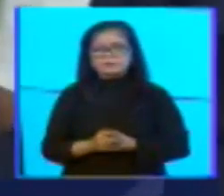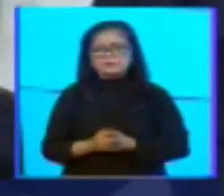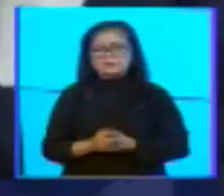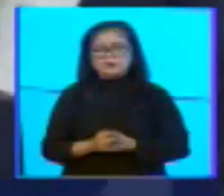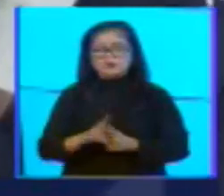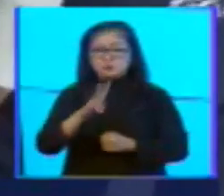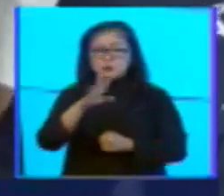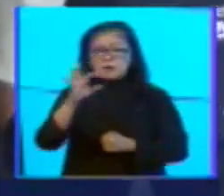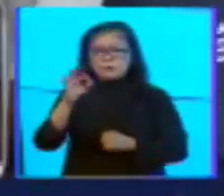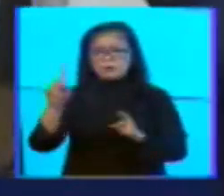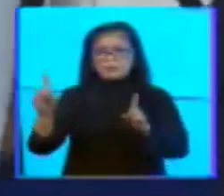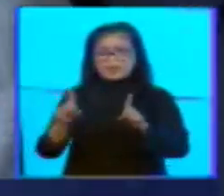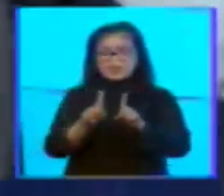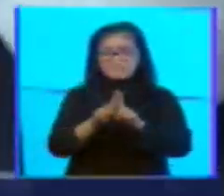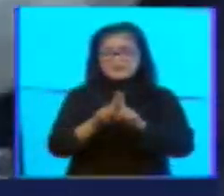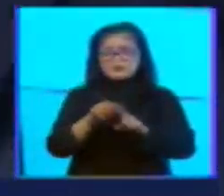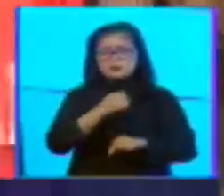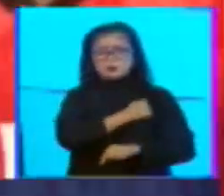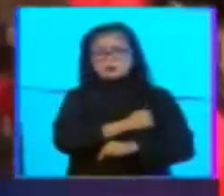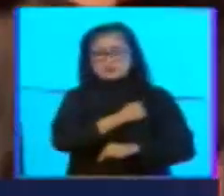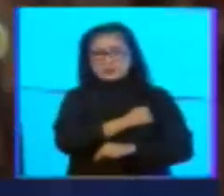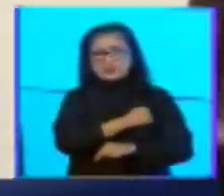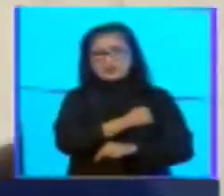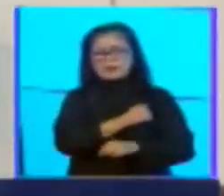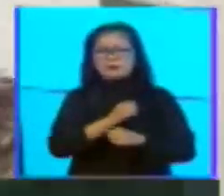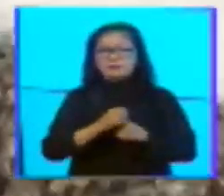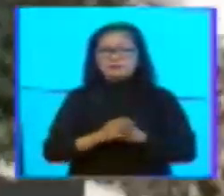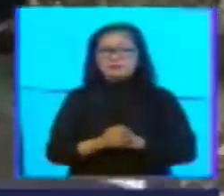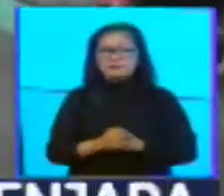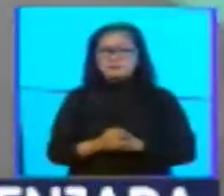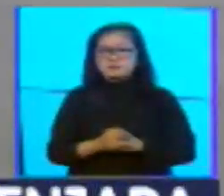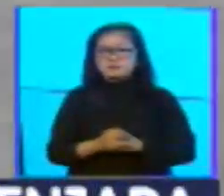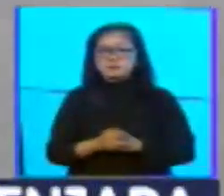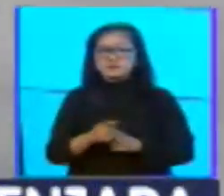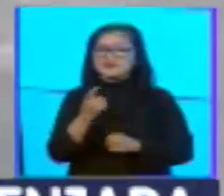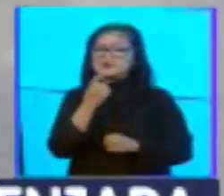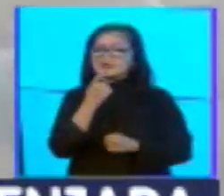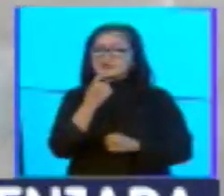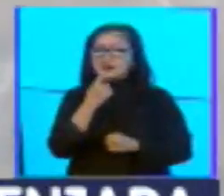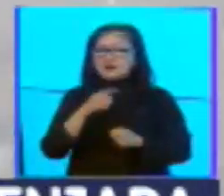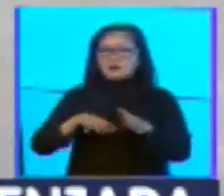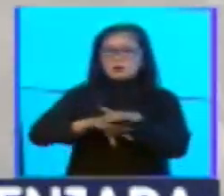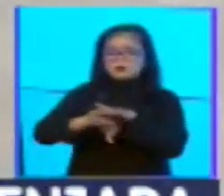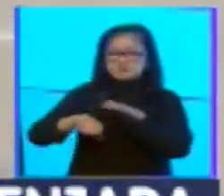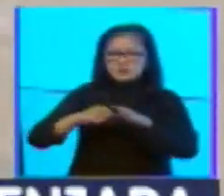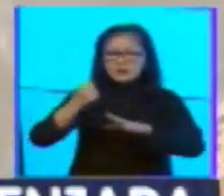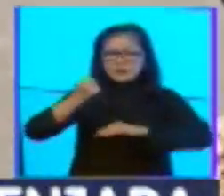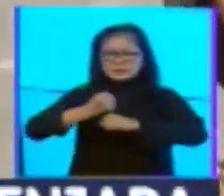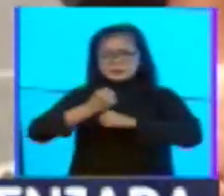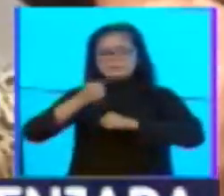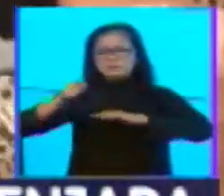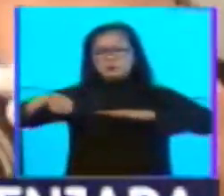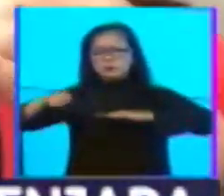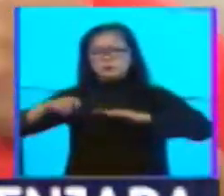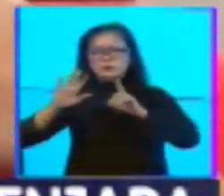ini dijerat pasal 31 tahun 1999 tentang tindak pidana korupsi dengan ancaman hukuman 15